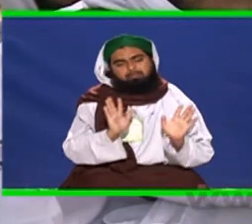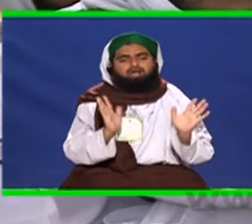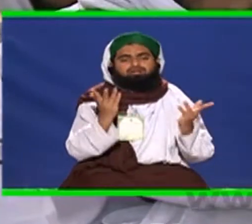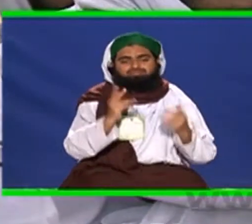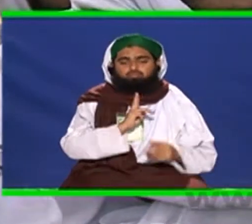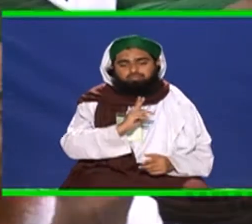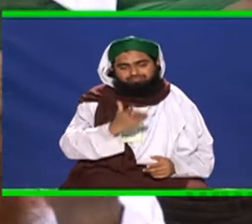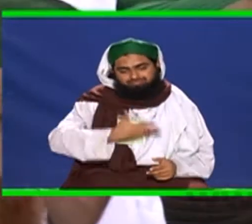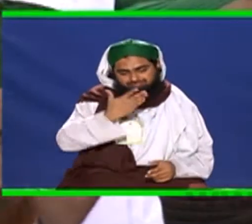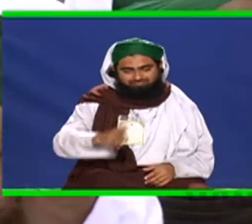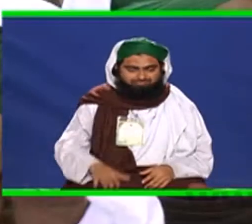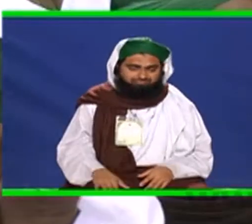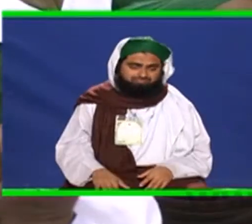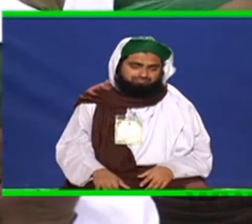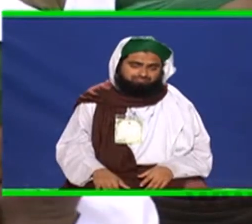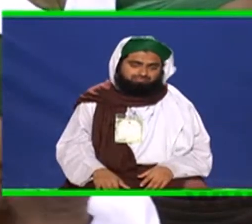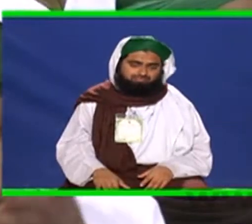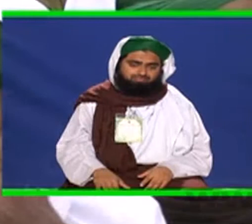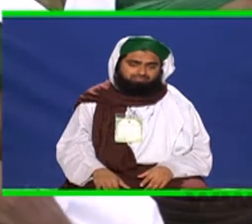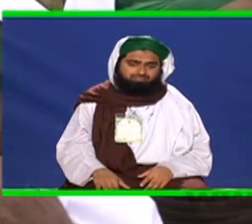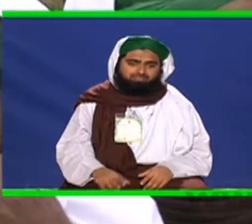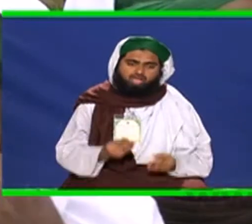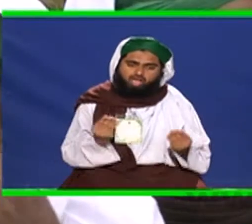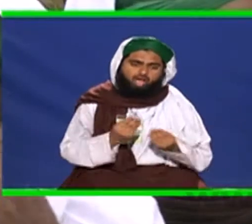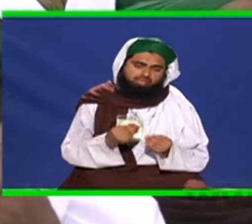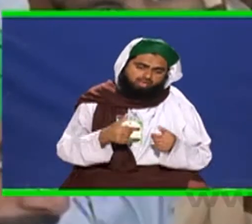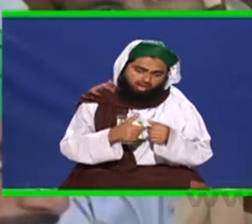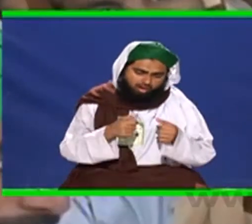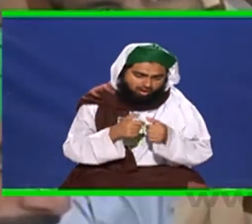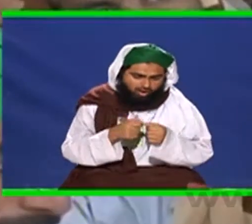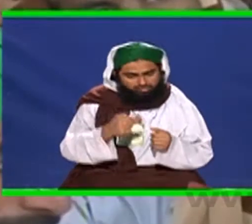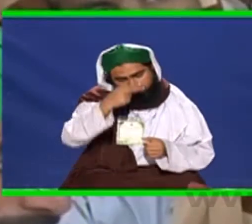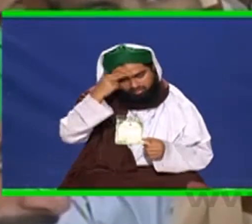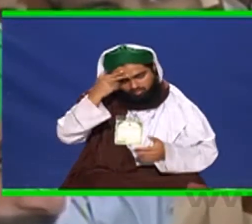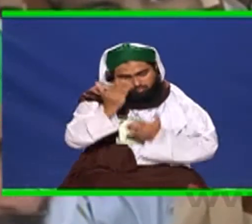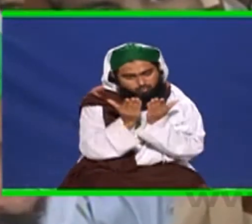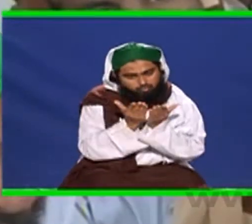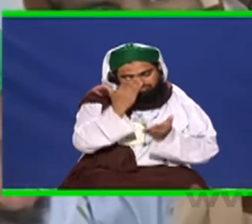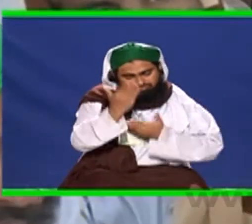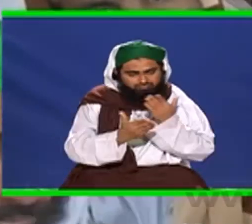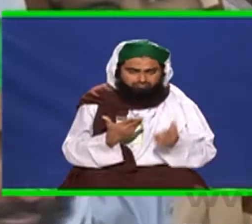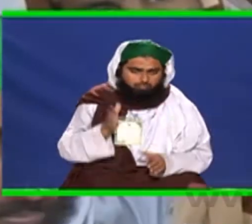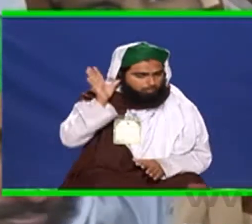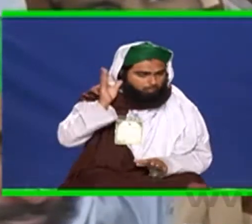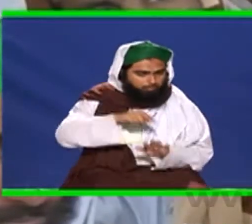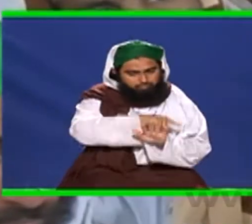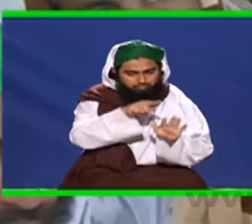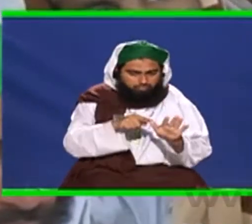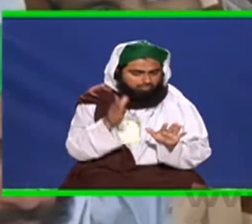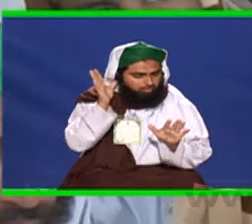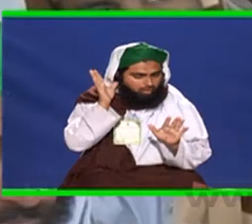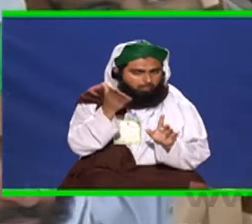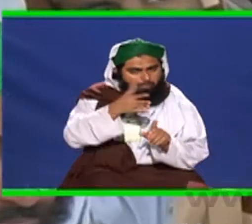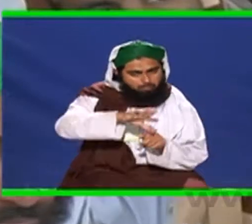से बात होती है, इसकी बात नहीं। तुम्हारा लिए कि बहुत आसान विर्द था, बहुत ही आसान। हर नमाज के